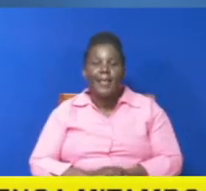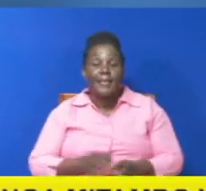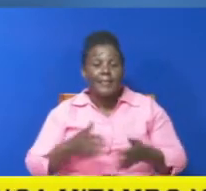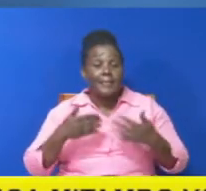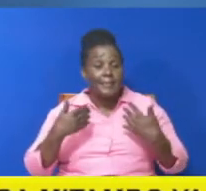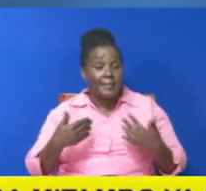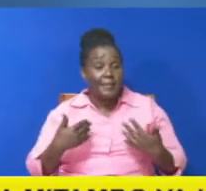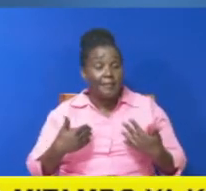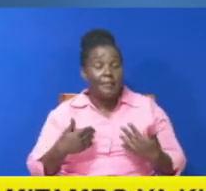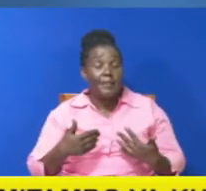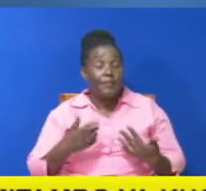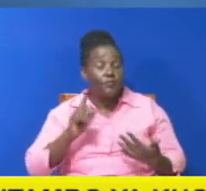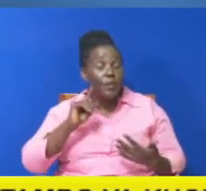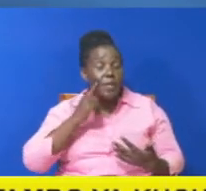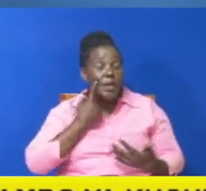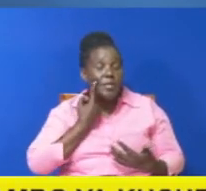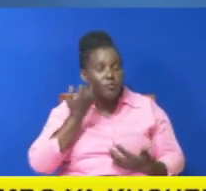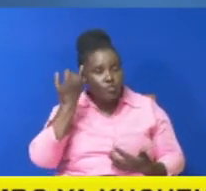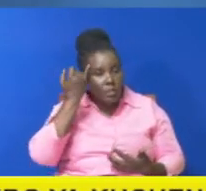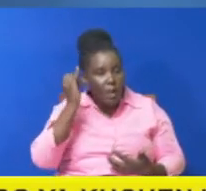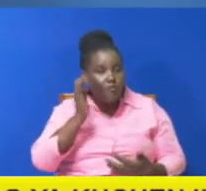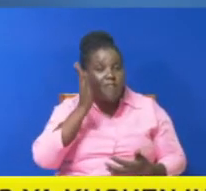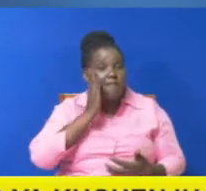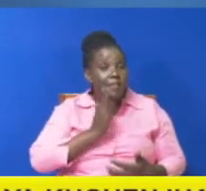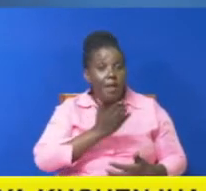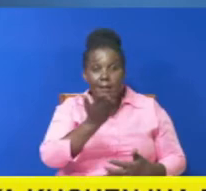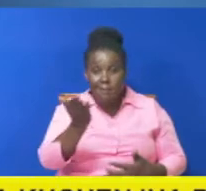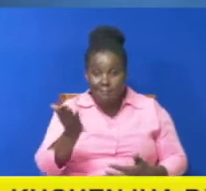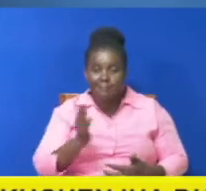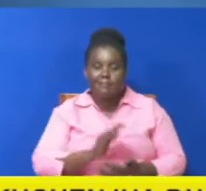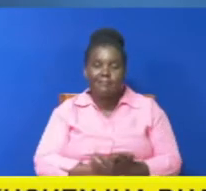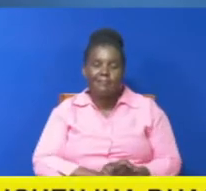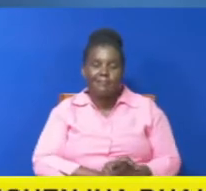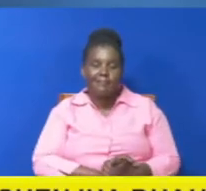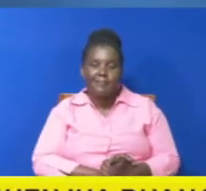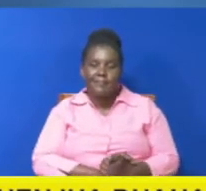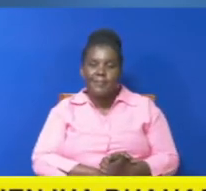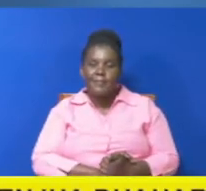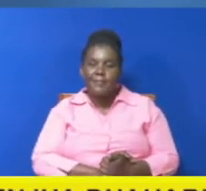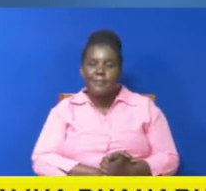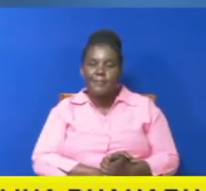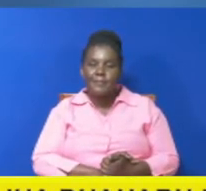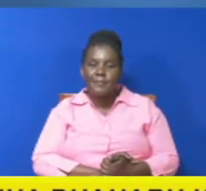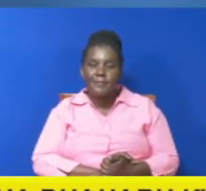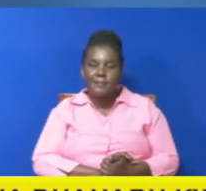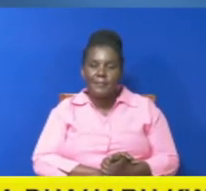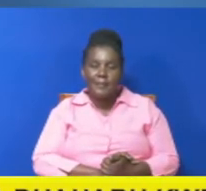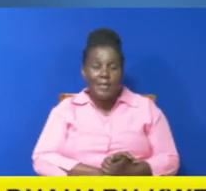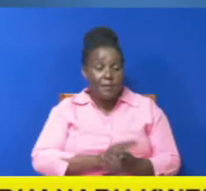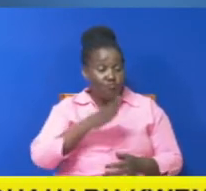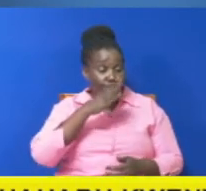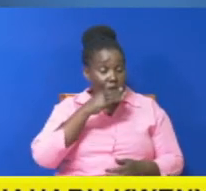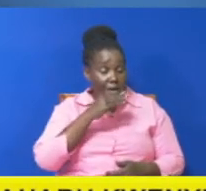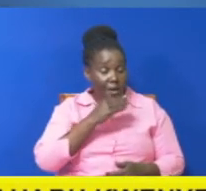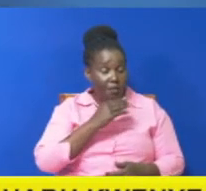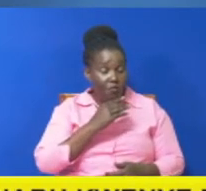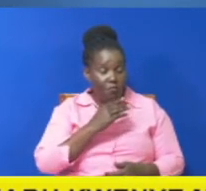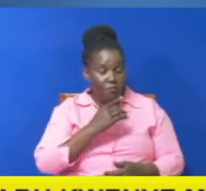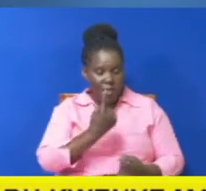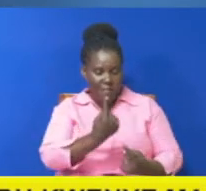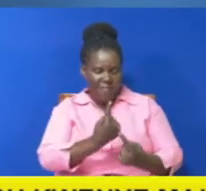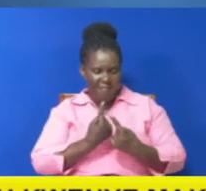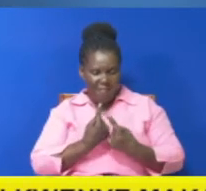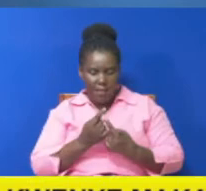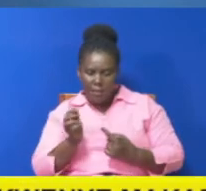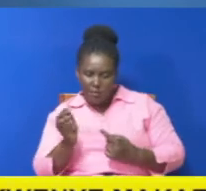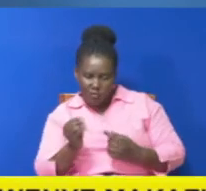Ni staili gani ambao natakiwa waende nayo na waishi nayo? Unajua, mwanaume anapomhitaji mwanamke ana uwezo kumshawishi